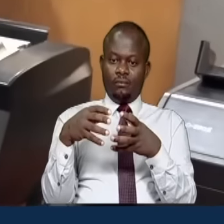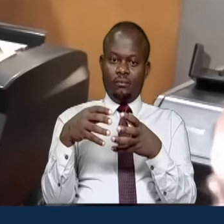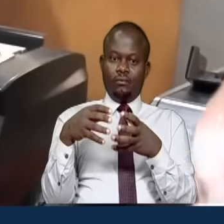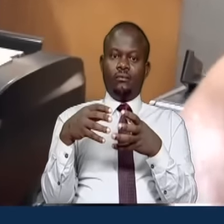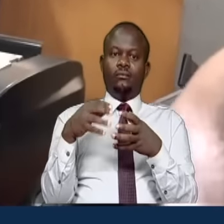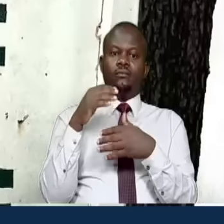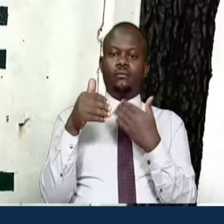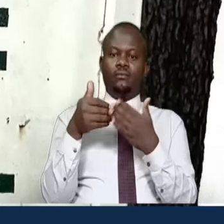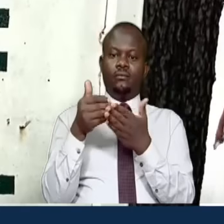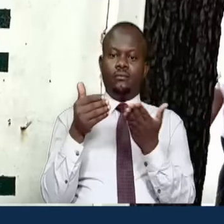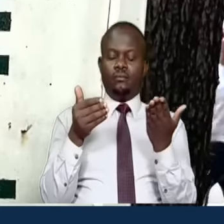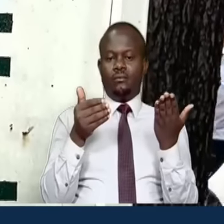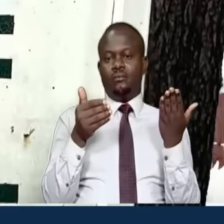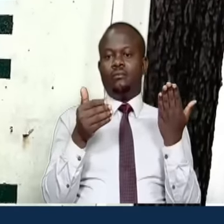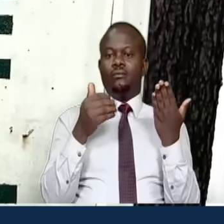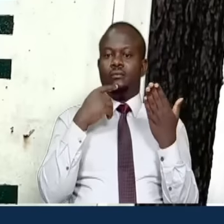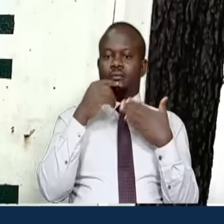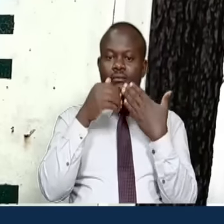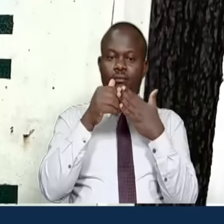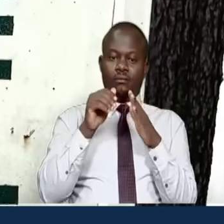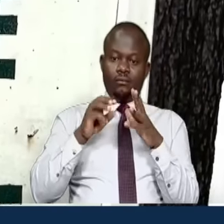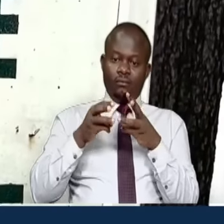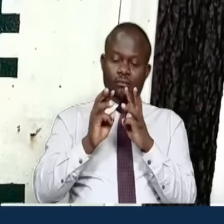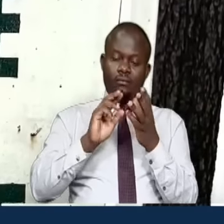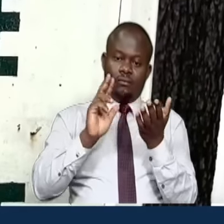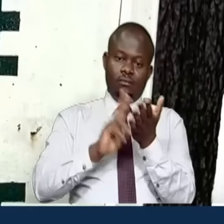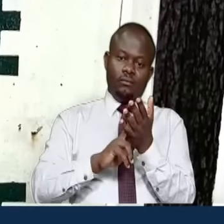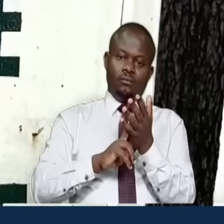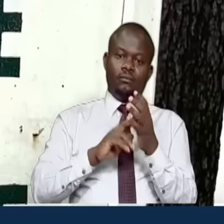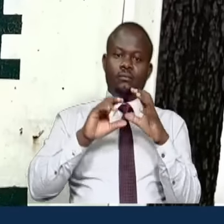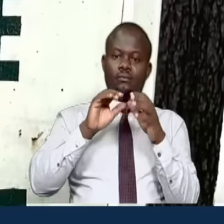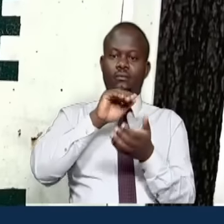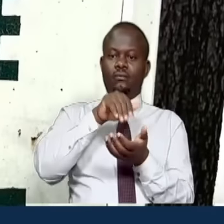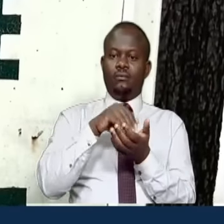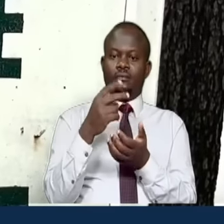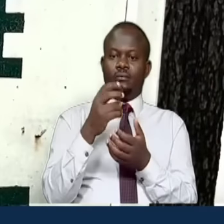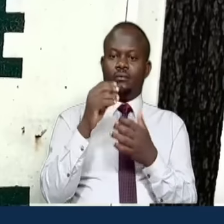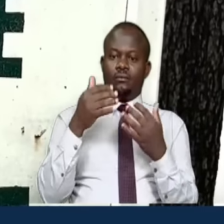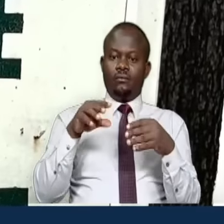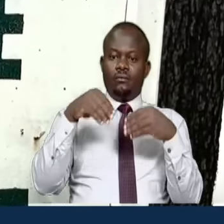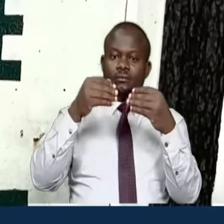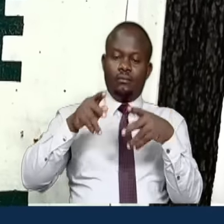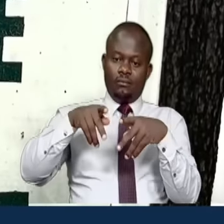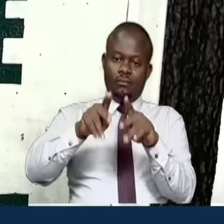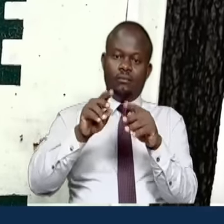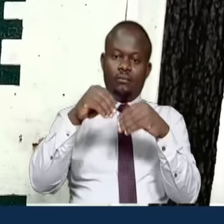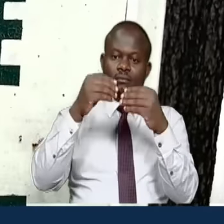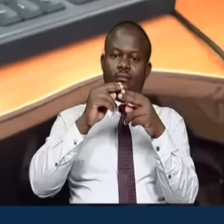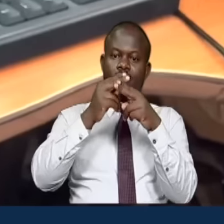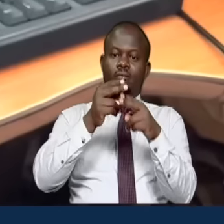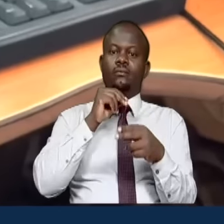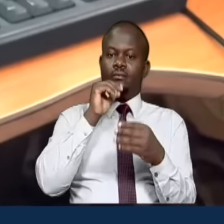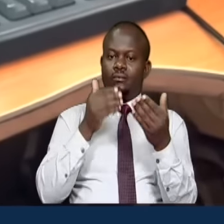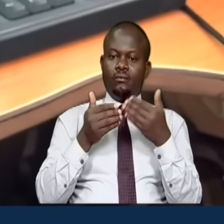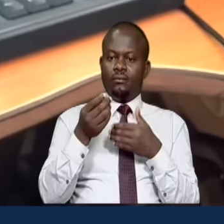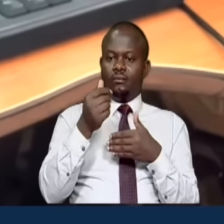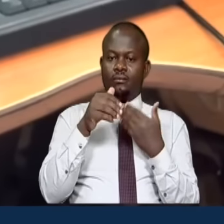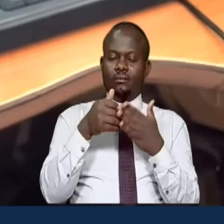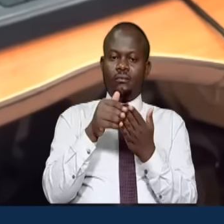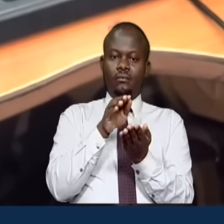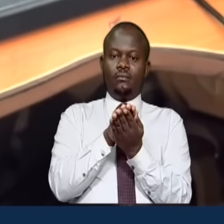y'u Rwanda BNR ivuga ko kuva ubu buryo bwakwemezwa ibigo 20 bimaze guhabwa uburenganzira bwo gutanga inguzanyo bitakira amafaranga